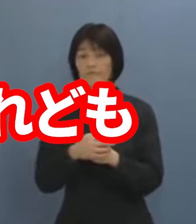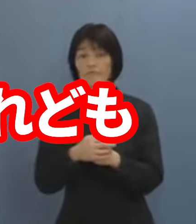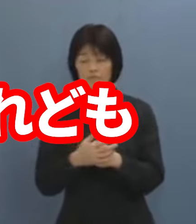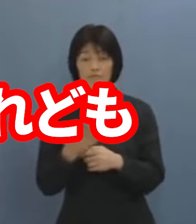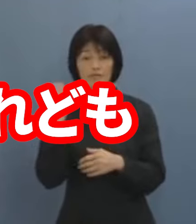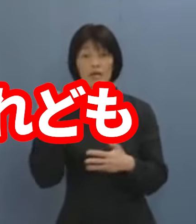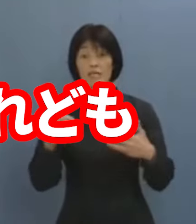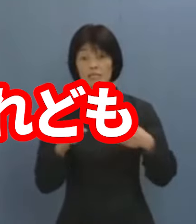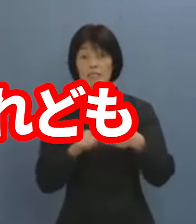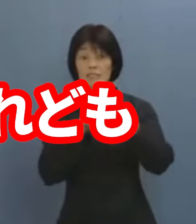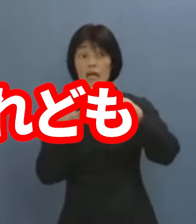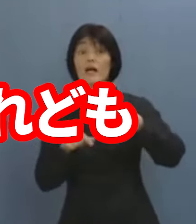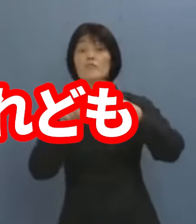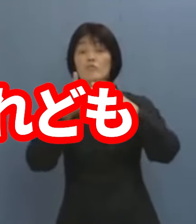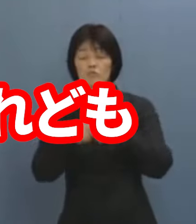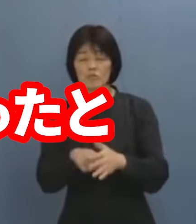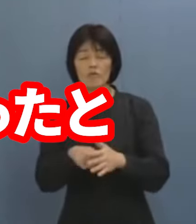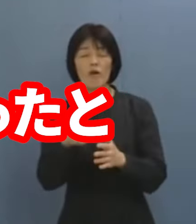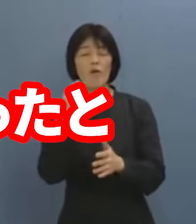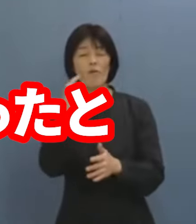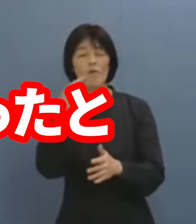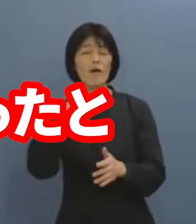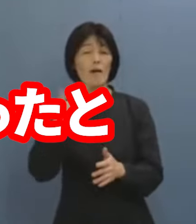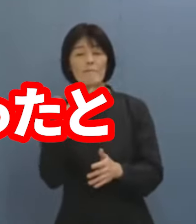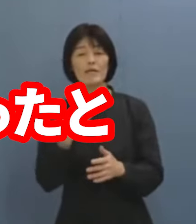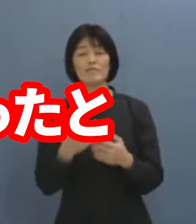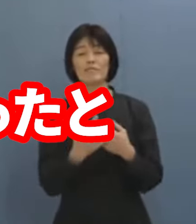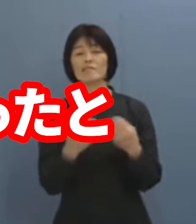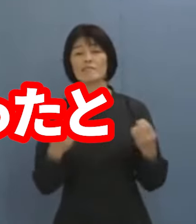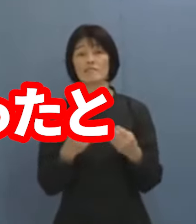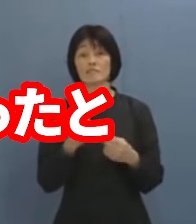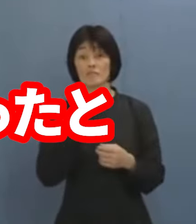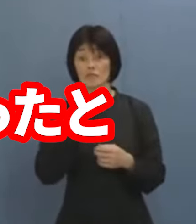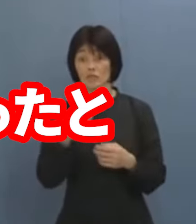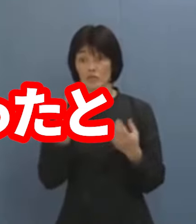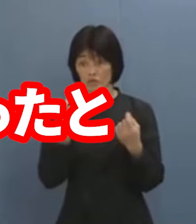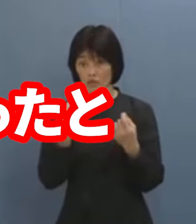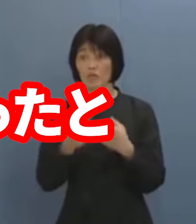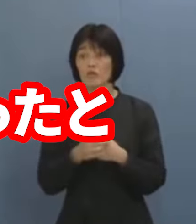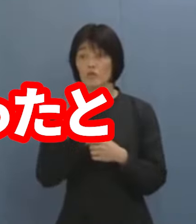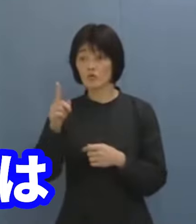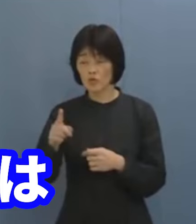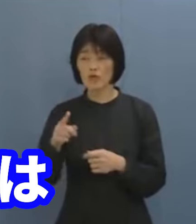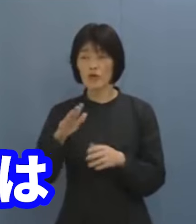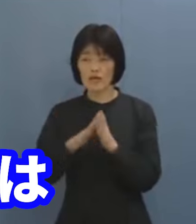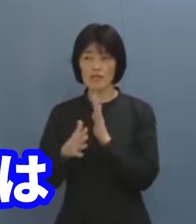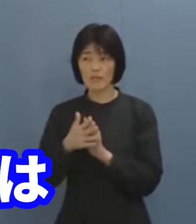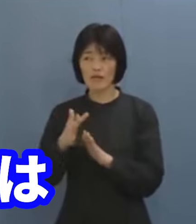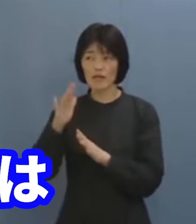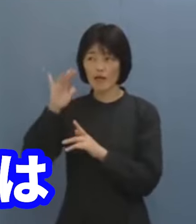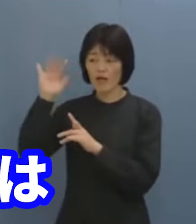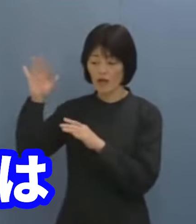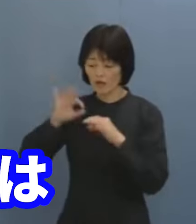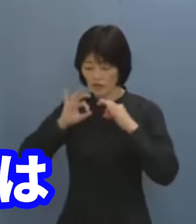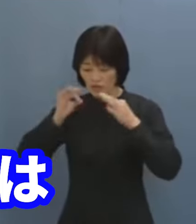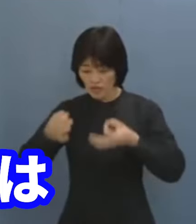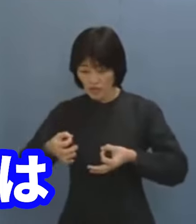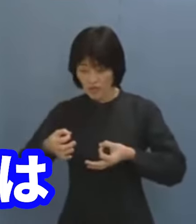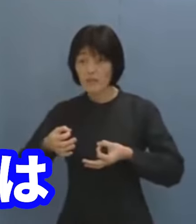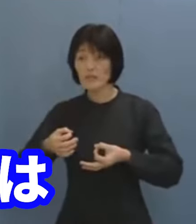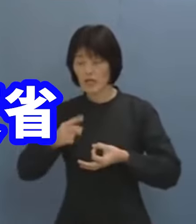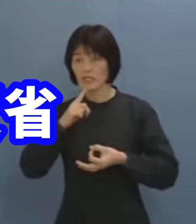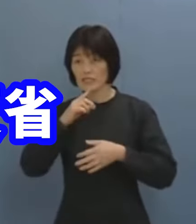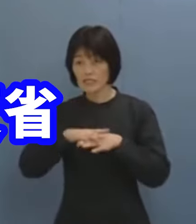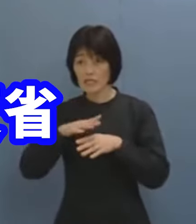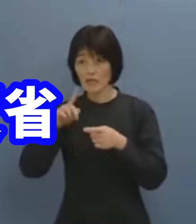ましたけれども、その発言今振り返ってみて適切だったと思いますでしょうか。 あの嘘800という表現自